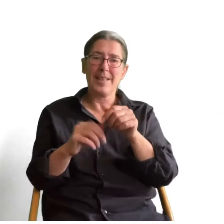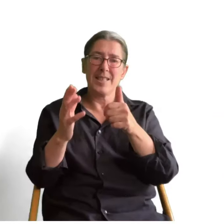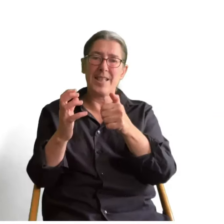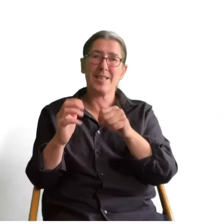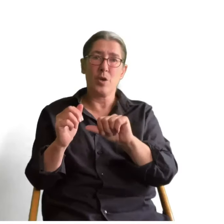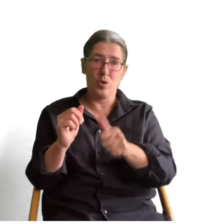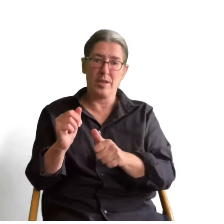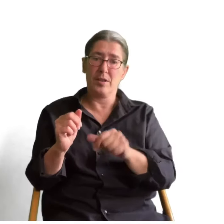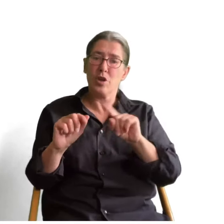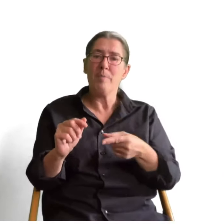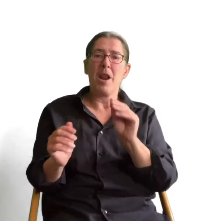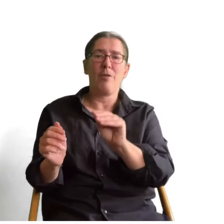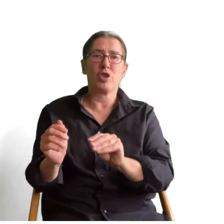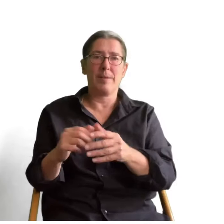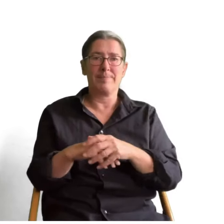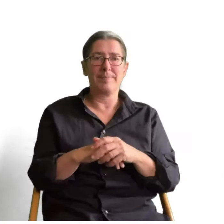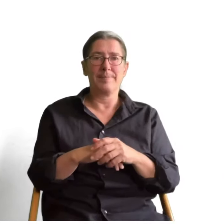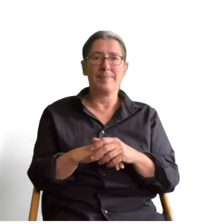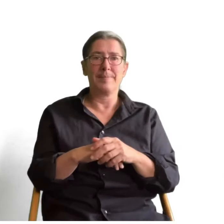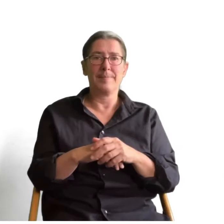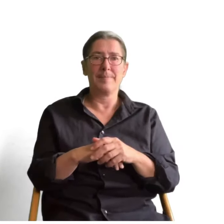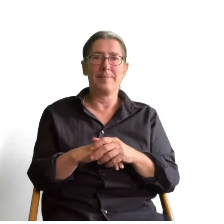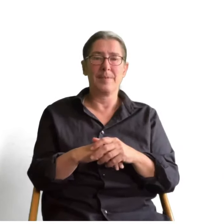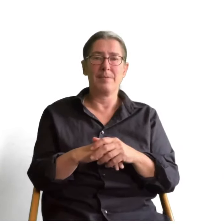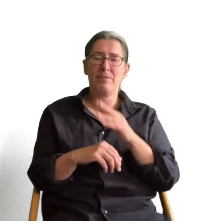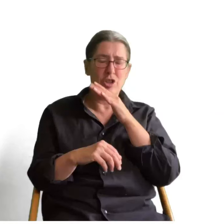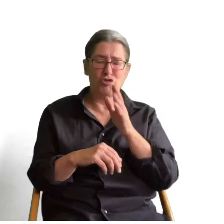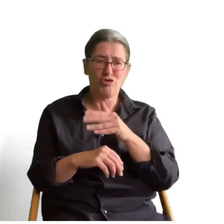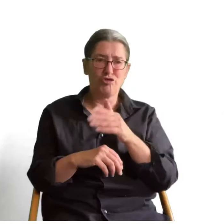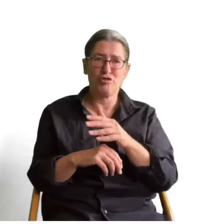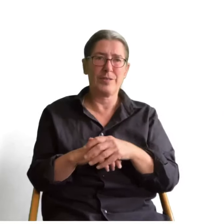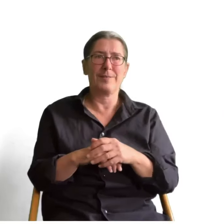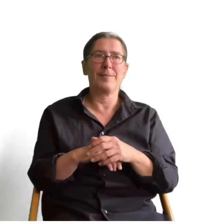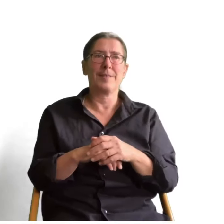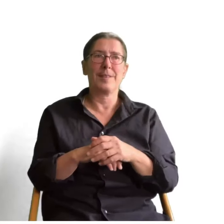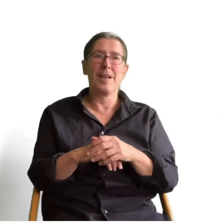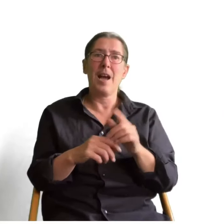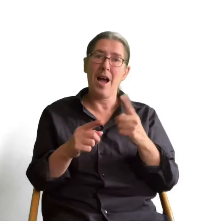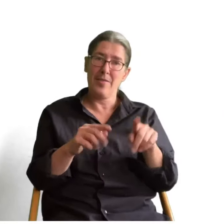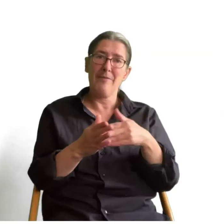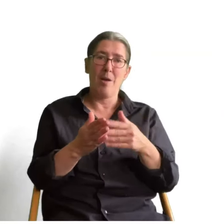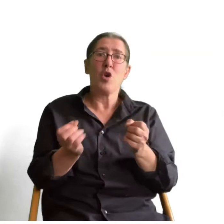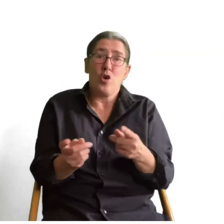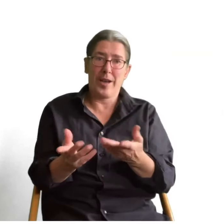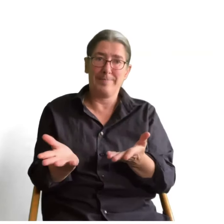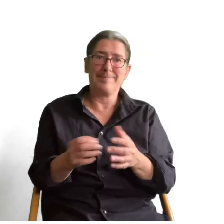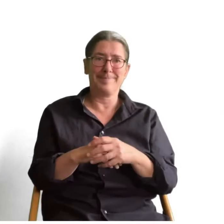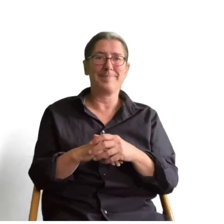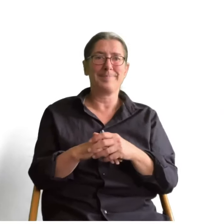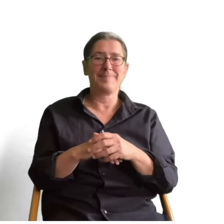Also, diese 60 Hundertstel, ich schreibe das nochmal hin. Ah, falsch. Andere Farbe,